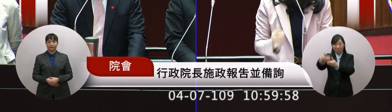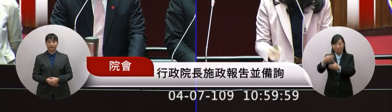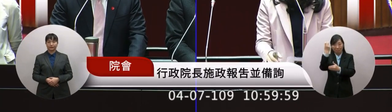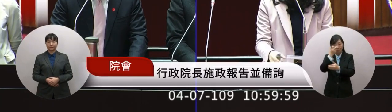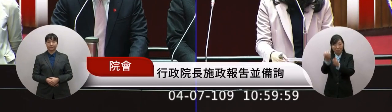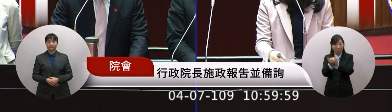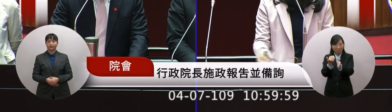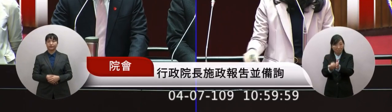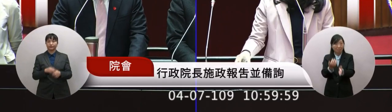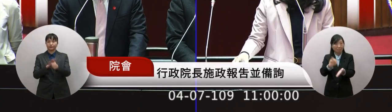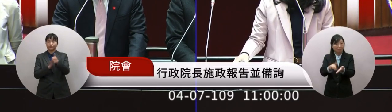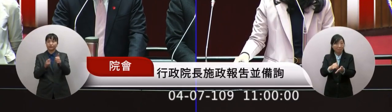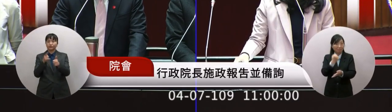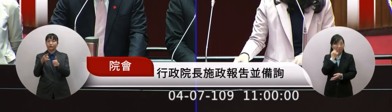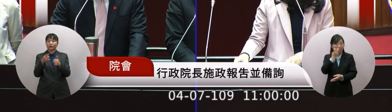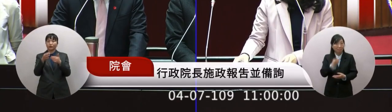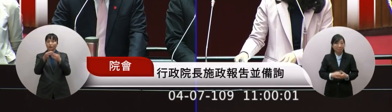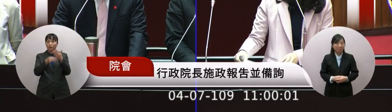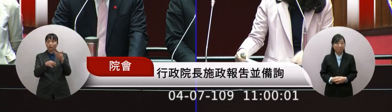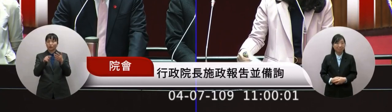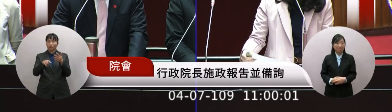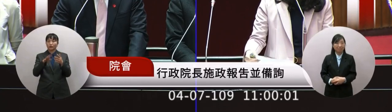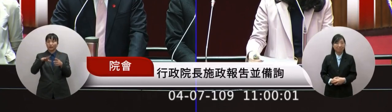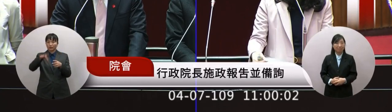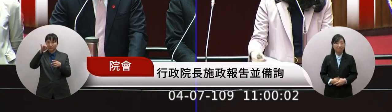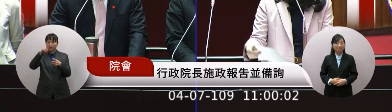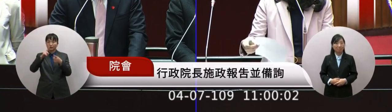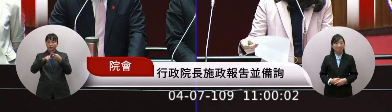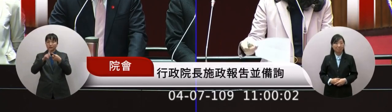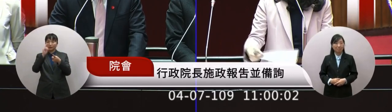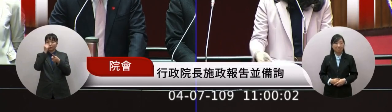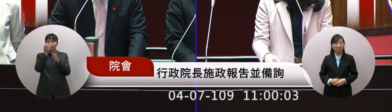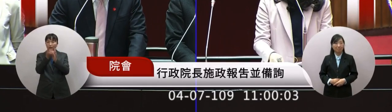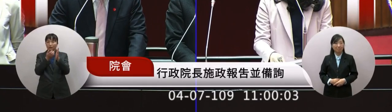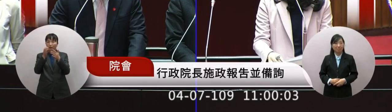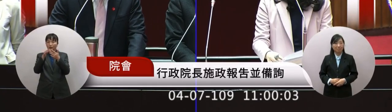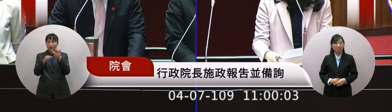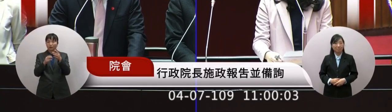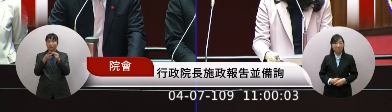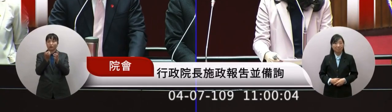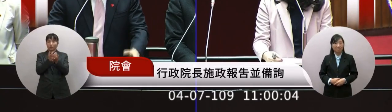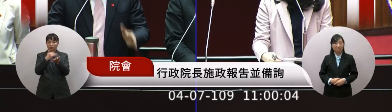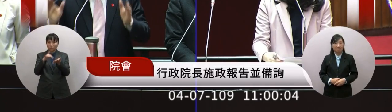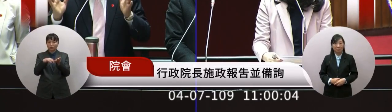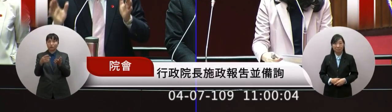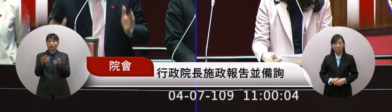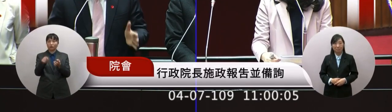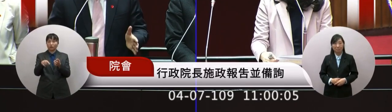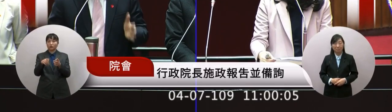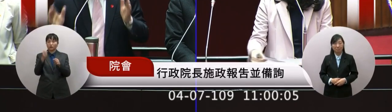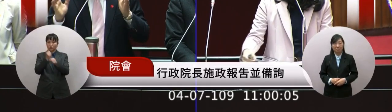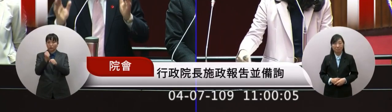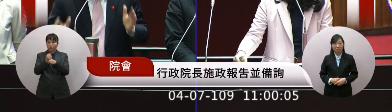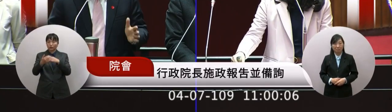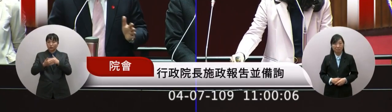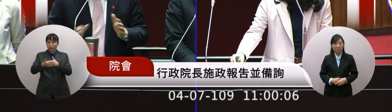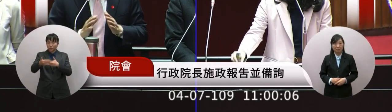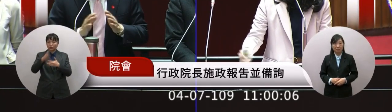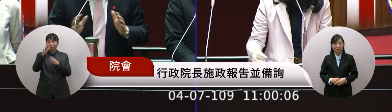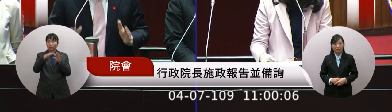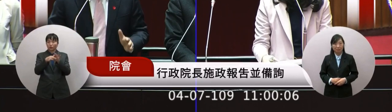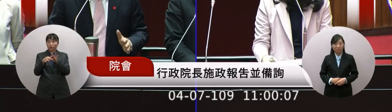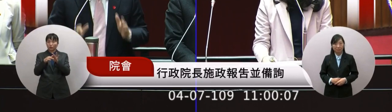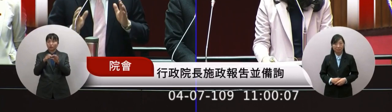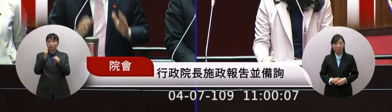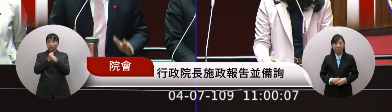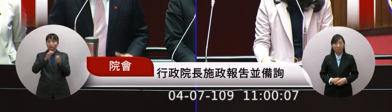呢？ 委员所要求就是第一个。特别条例跟特别预算，这在执行相关